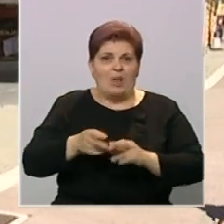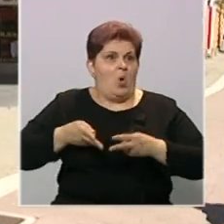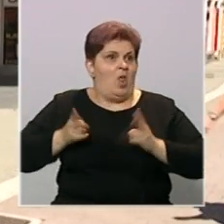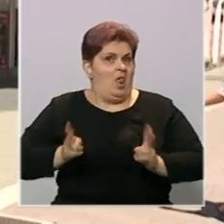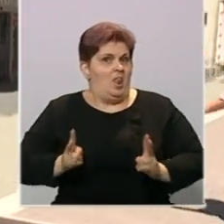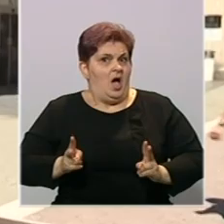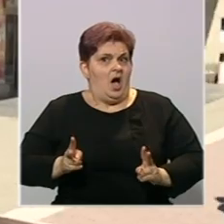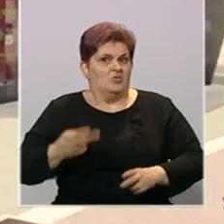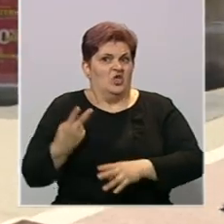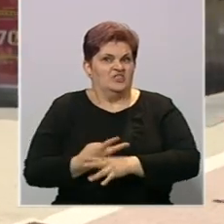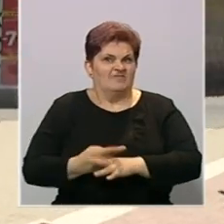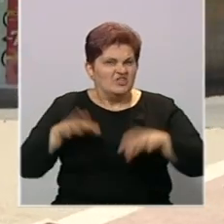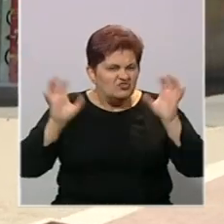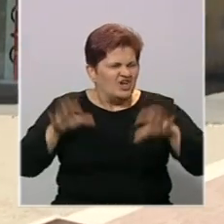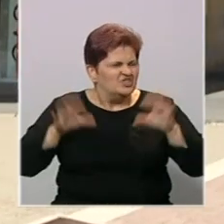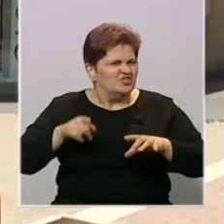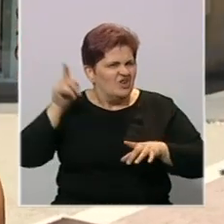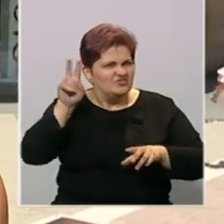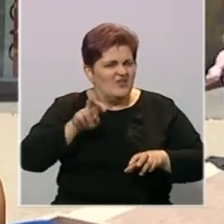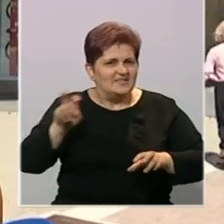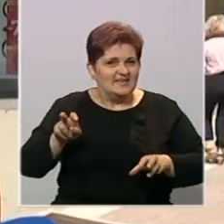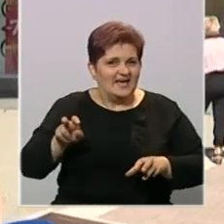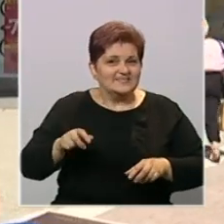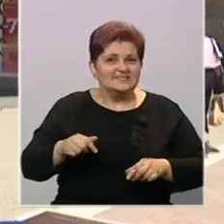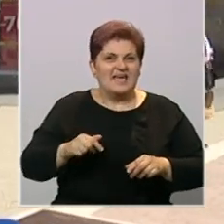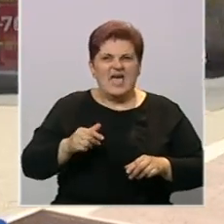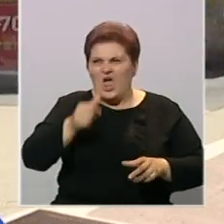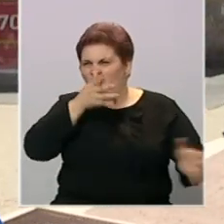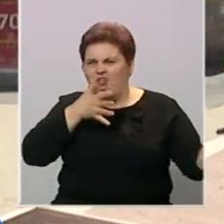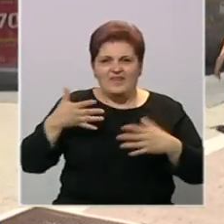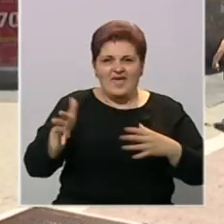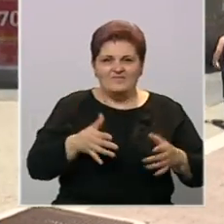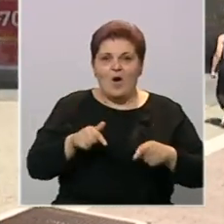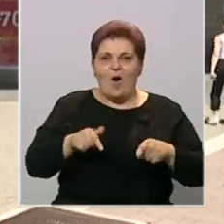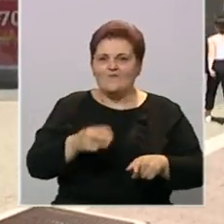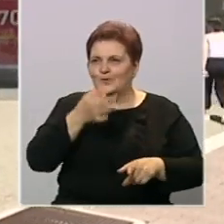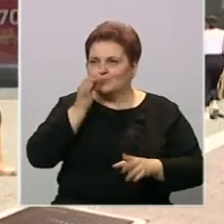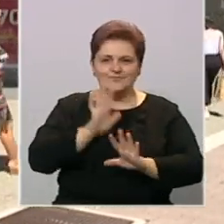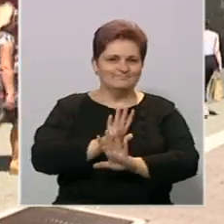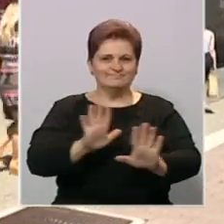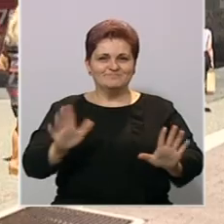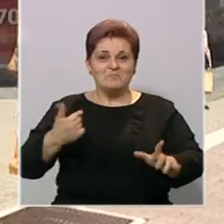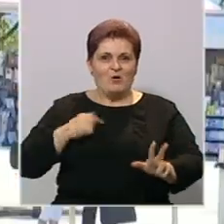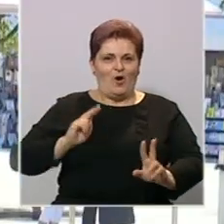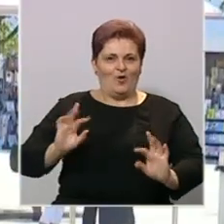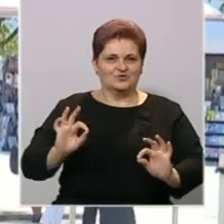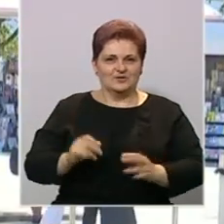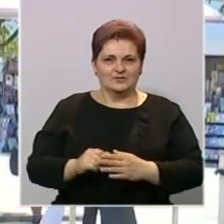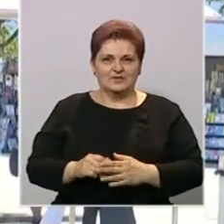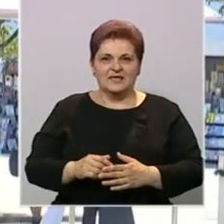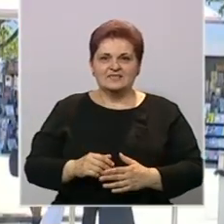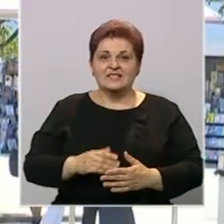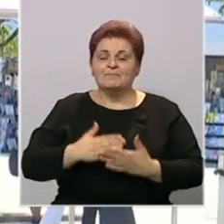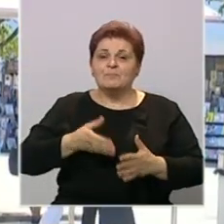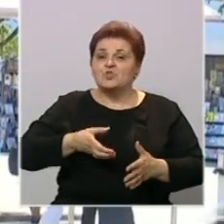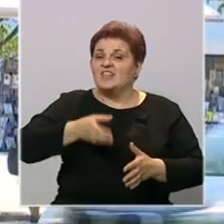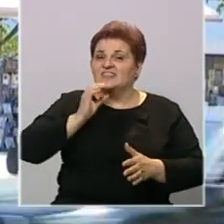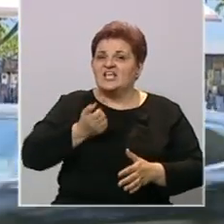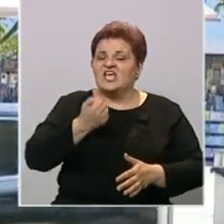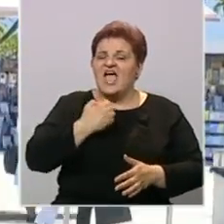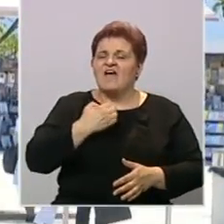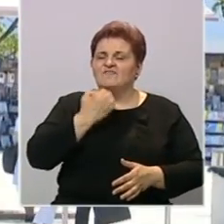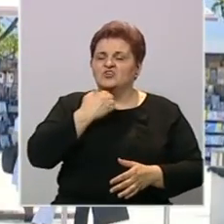hladna zemlja, non stop kiša pada, ne vrijeme. Nama je odlično, mi to super podnosimo. Piti dosta tečnosti, jesti